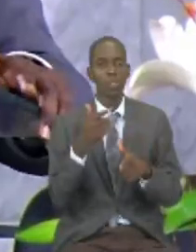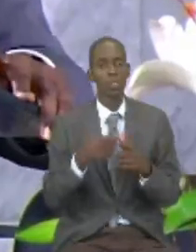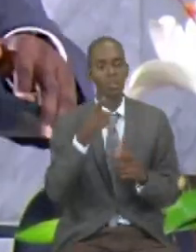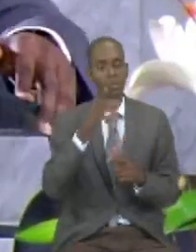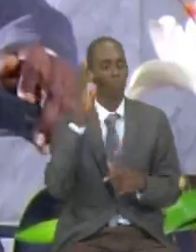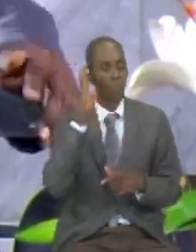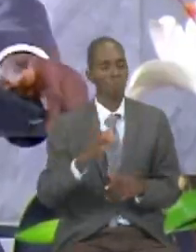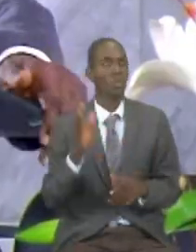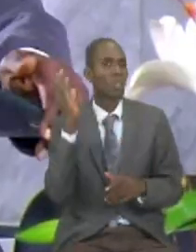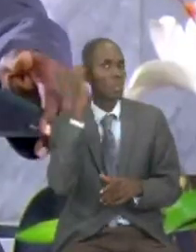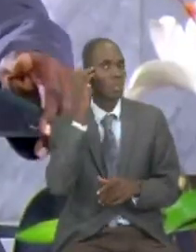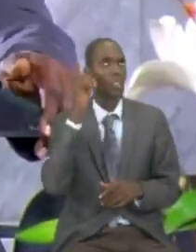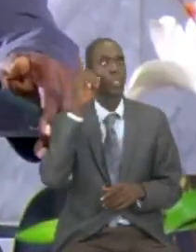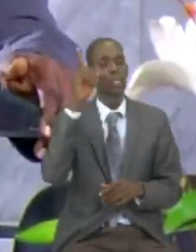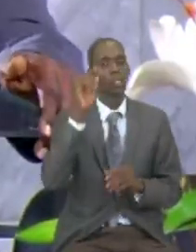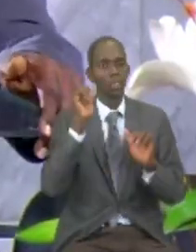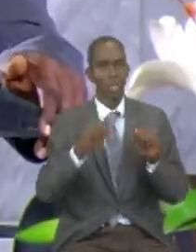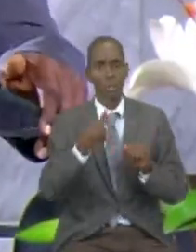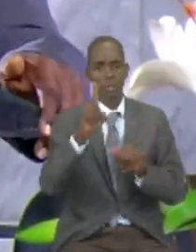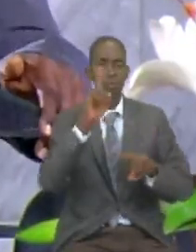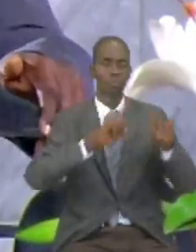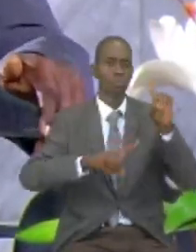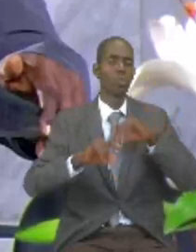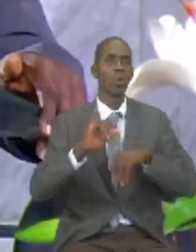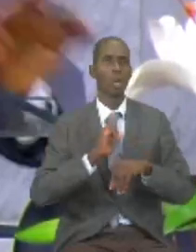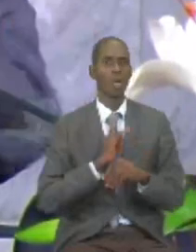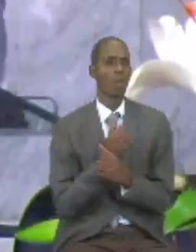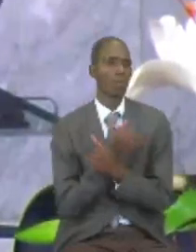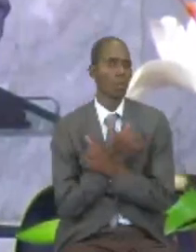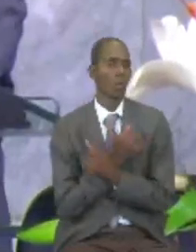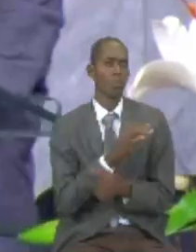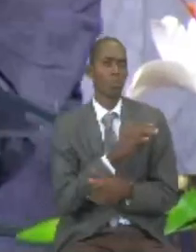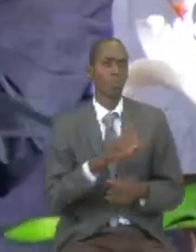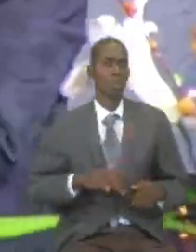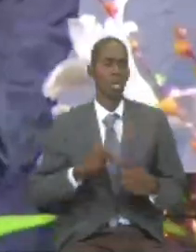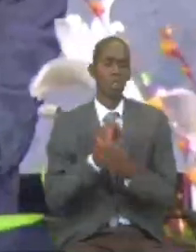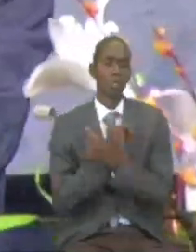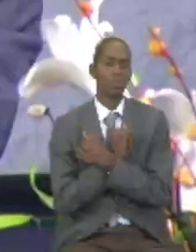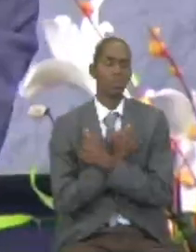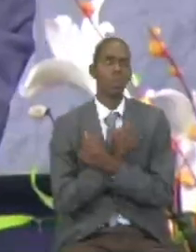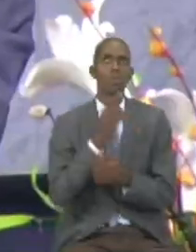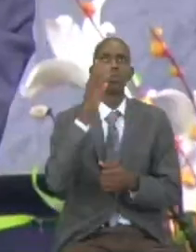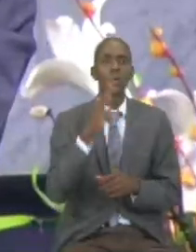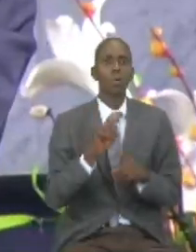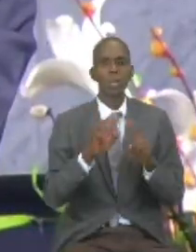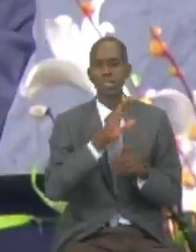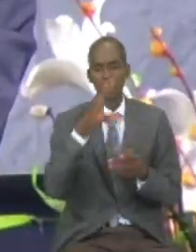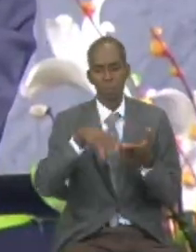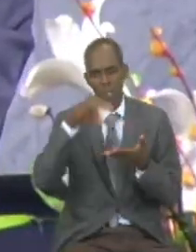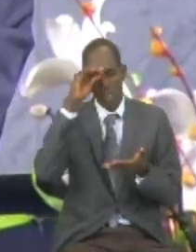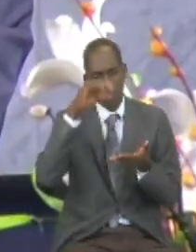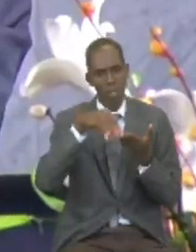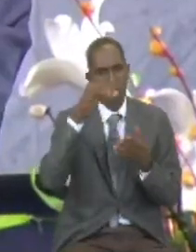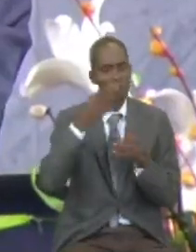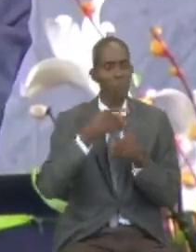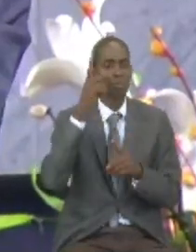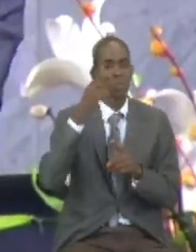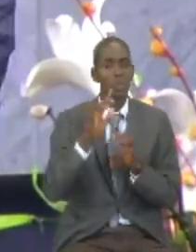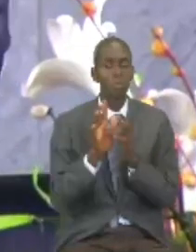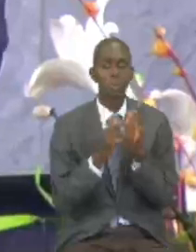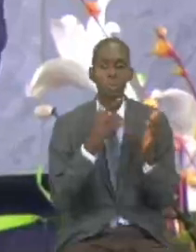vas l'écouter. Quelqu'un peut-il dire que j'aime Dieu, j'aime Christ, sans apprendre de lui? Mais que venez à moi, vous tous qui